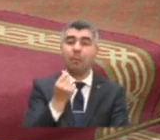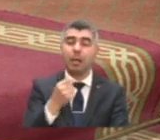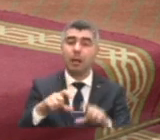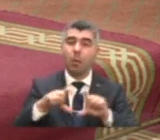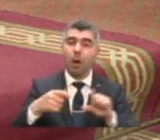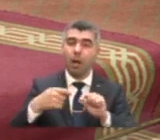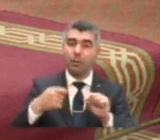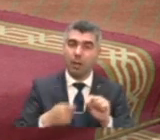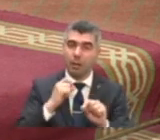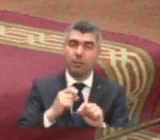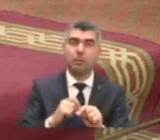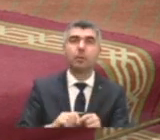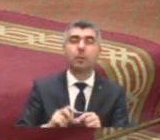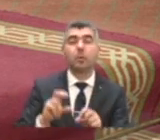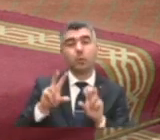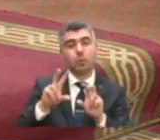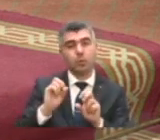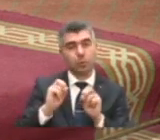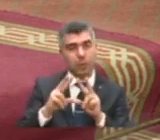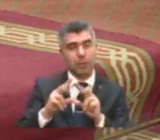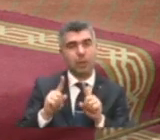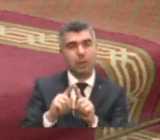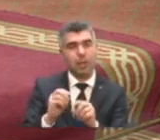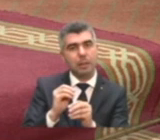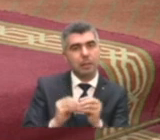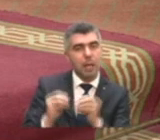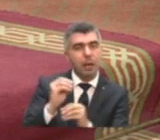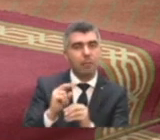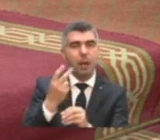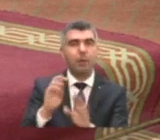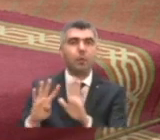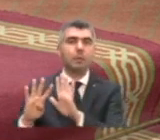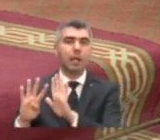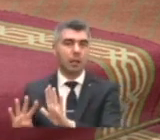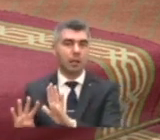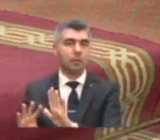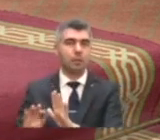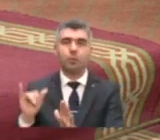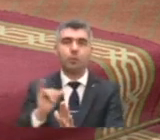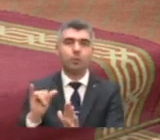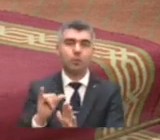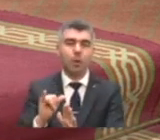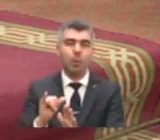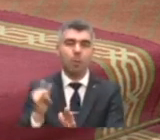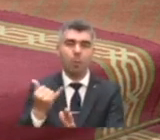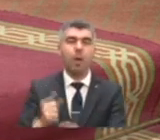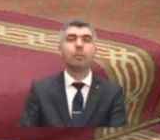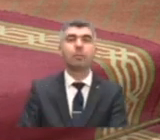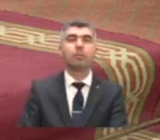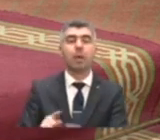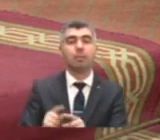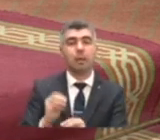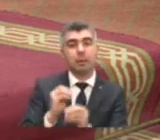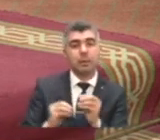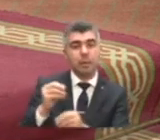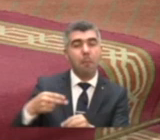التذاكر عرفت بالفعل ارتفاعا مقارنة مع سنة 2019، ويرجع ذلك أساسا إلى الارتفاع غير المسبوق